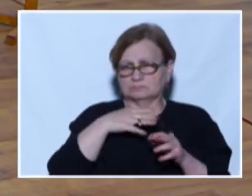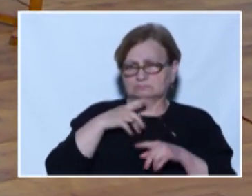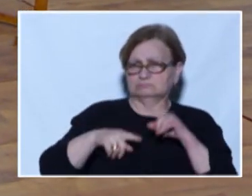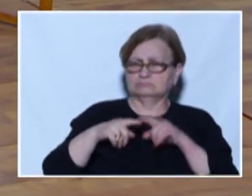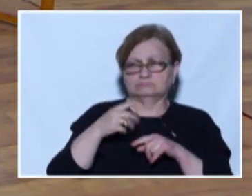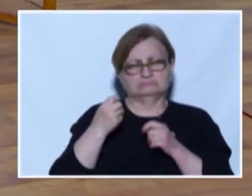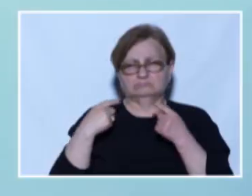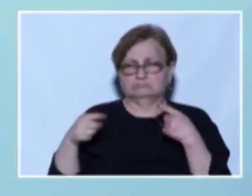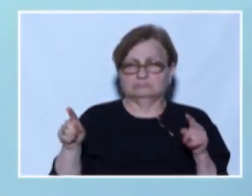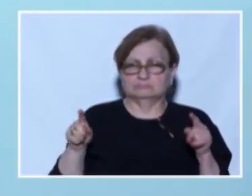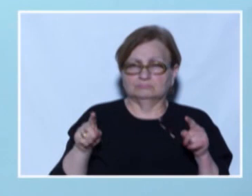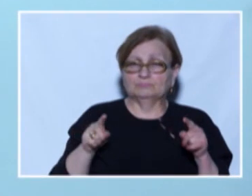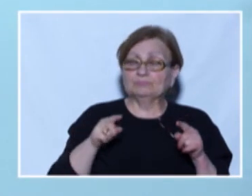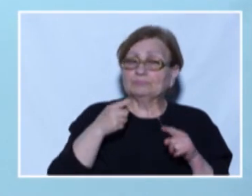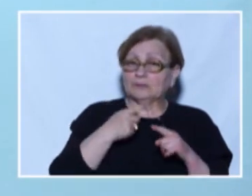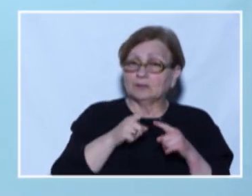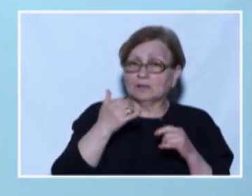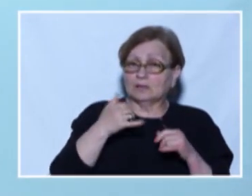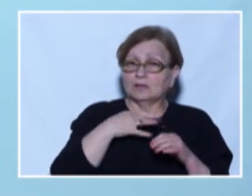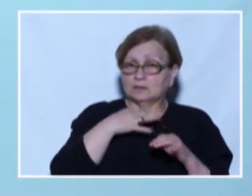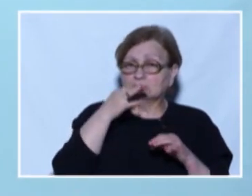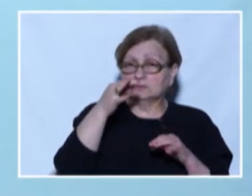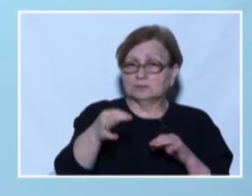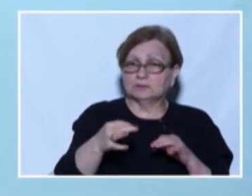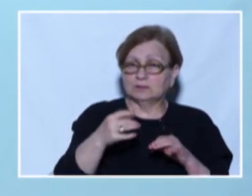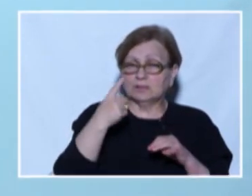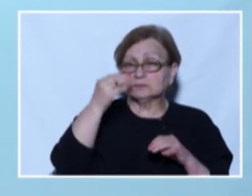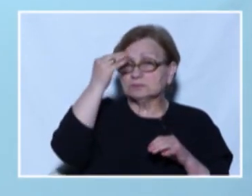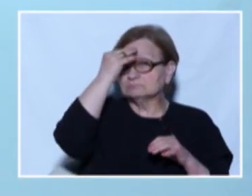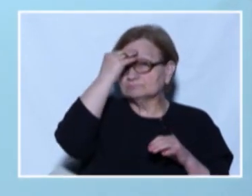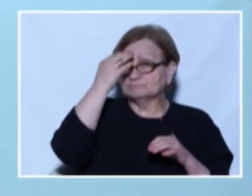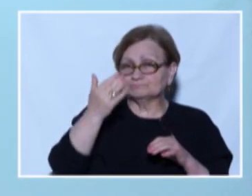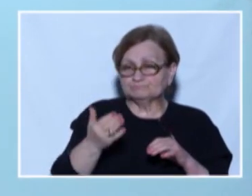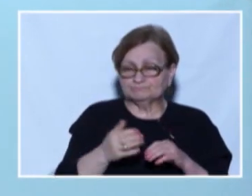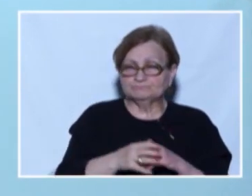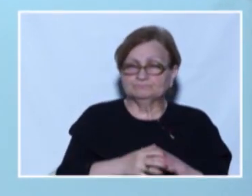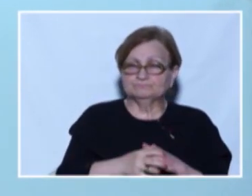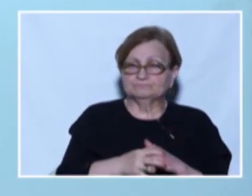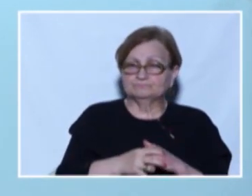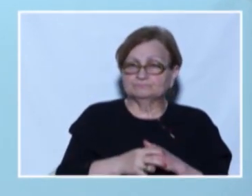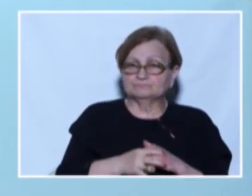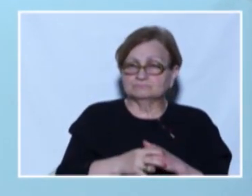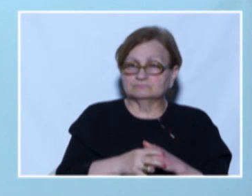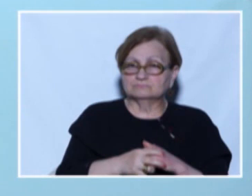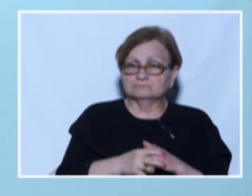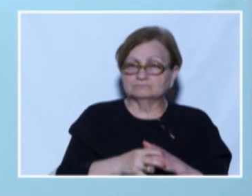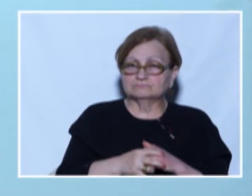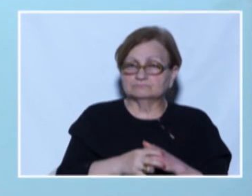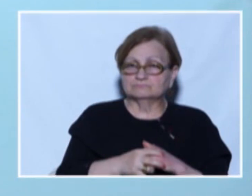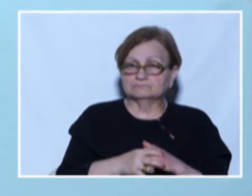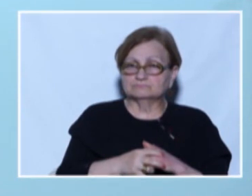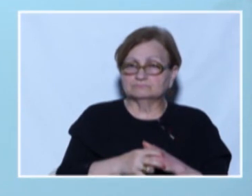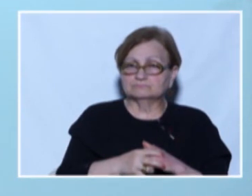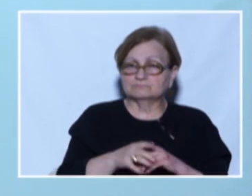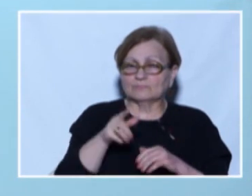მოდით ამ კონტექსში ვახსენოთ კიდევ ერთი ცნება, სანამ უშუალოდ გადავიდოდეთ წერილის განხილვაზე.